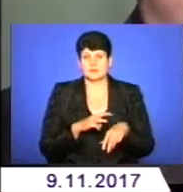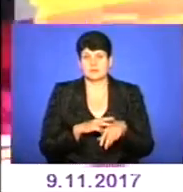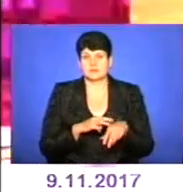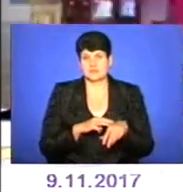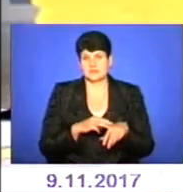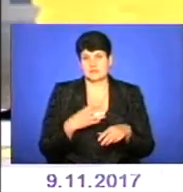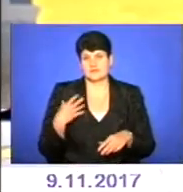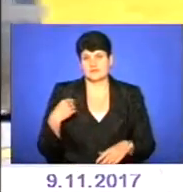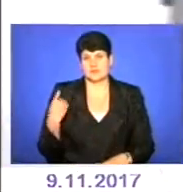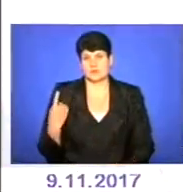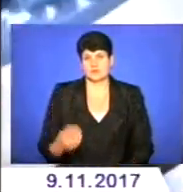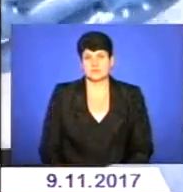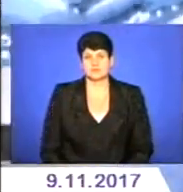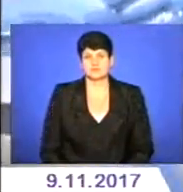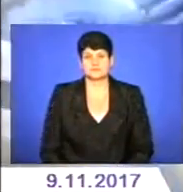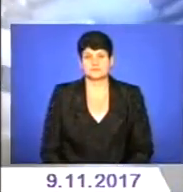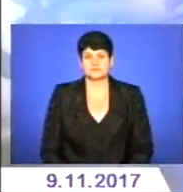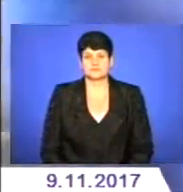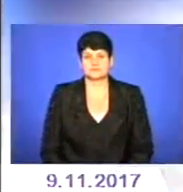області.